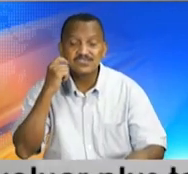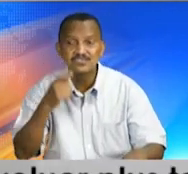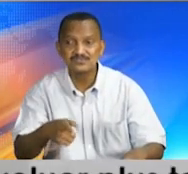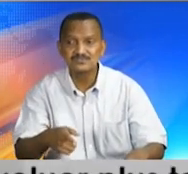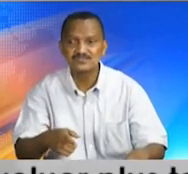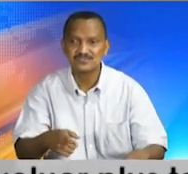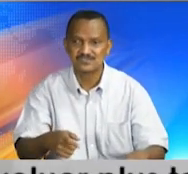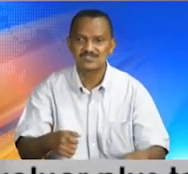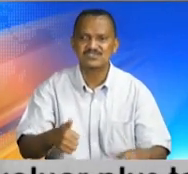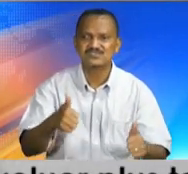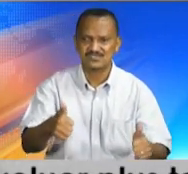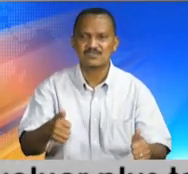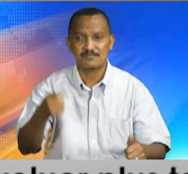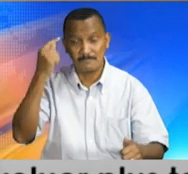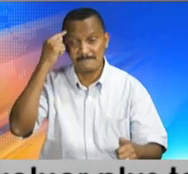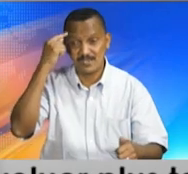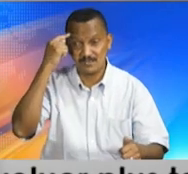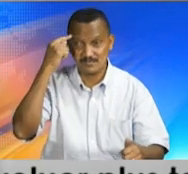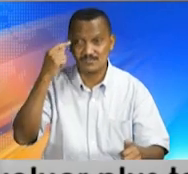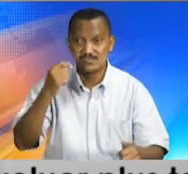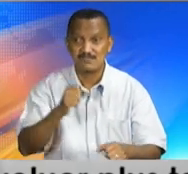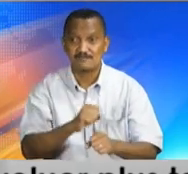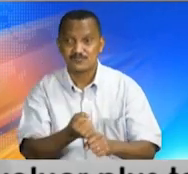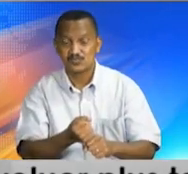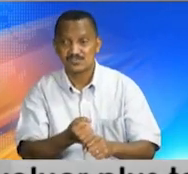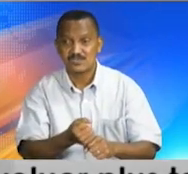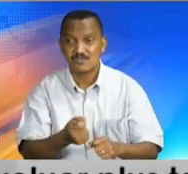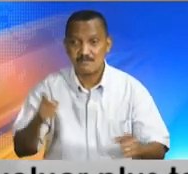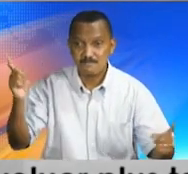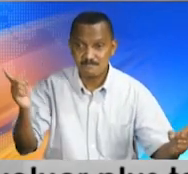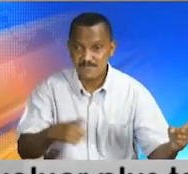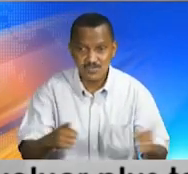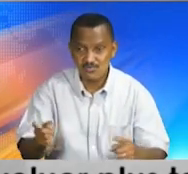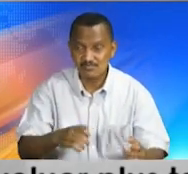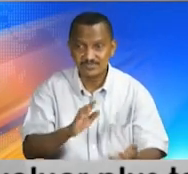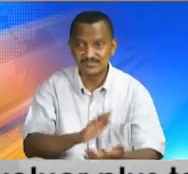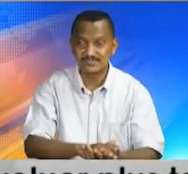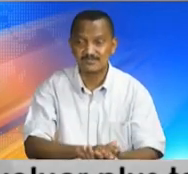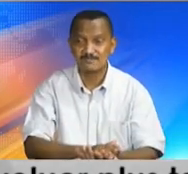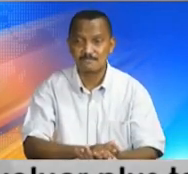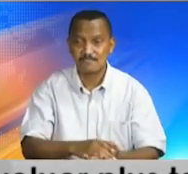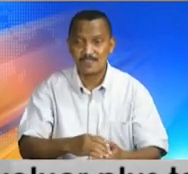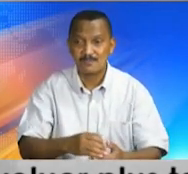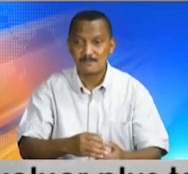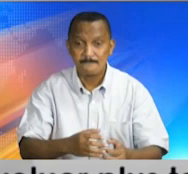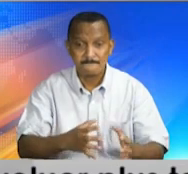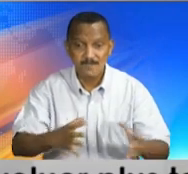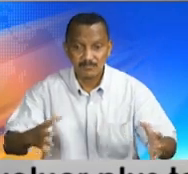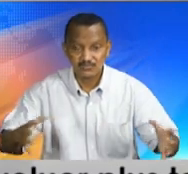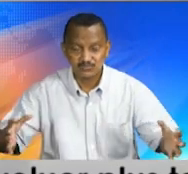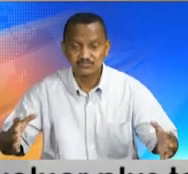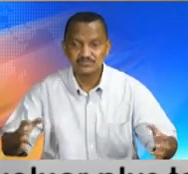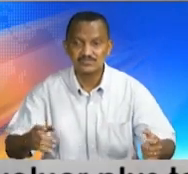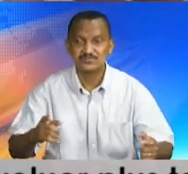Amin'izao ka aloha mba hoe tena feo sady iompy a no mba hoe anitatra mety